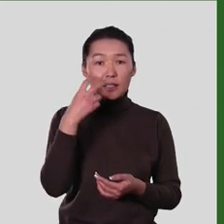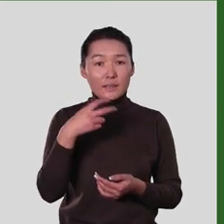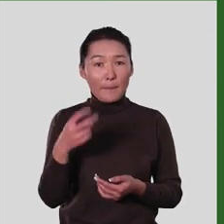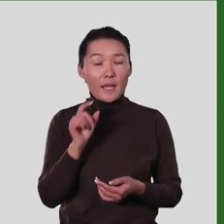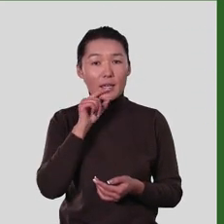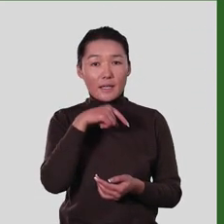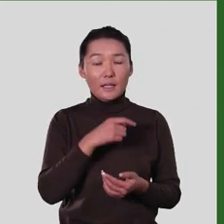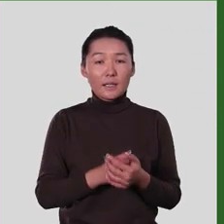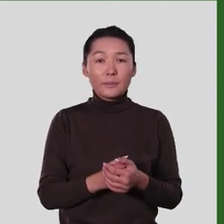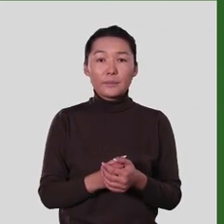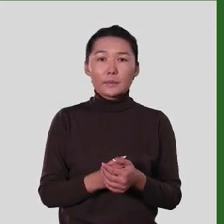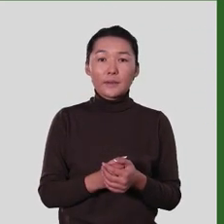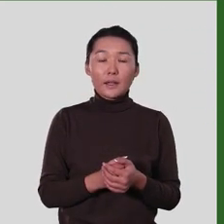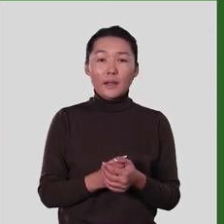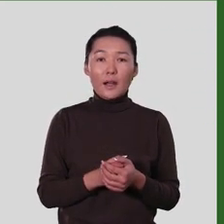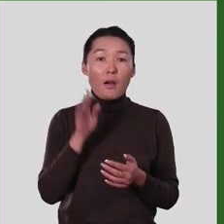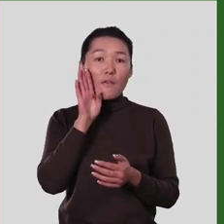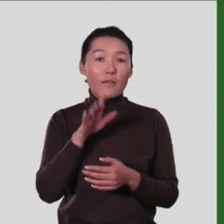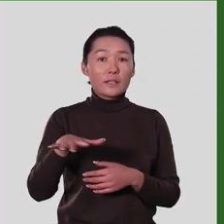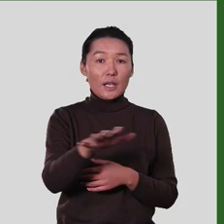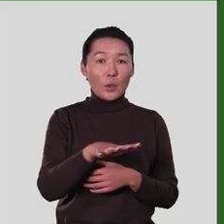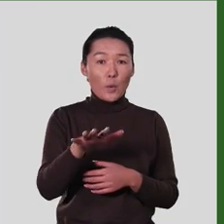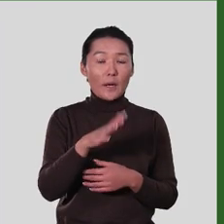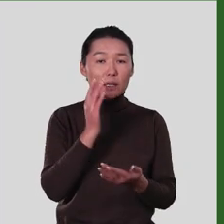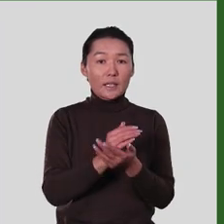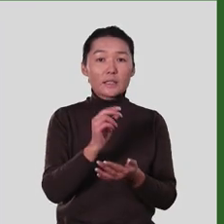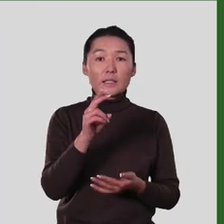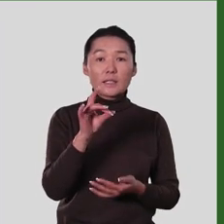водоемах Северной Австралии водятся крокодилы.